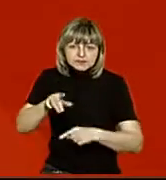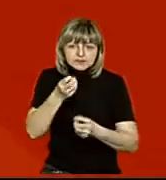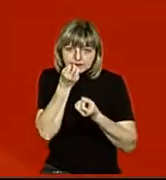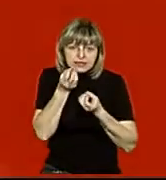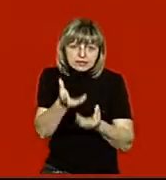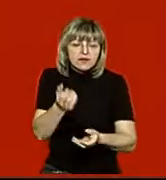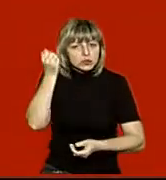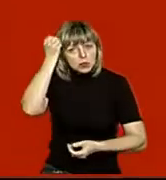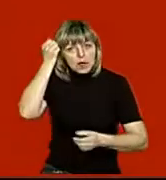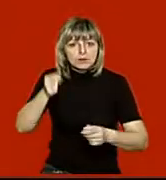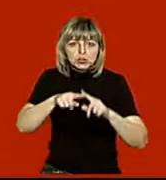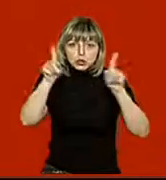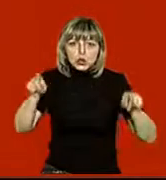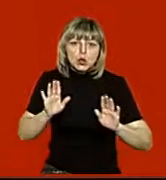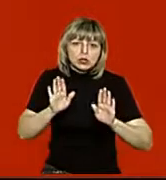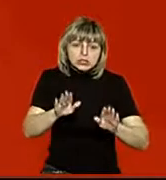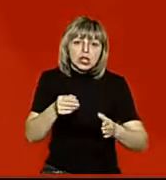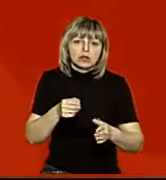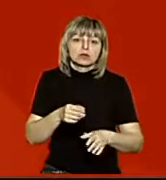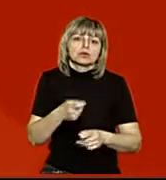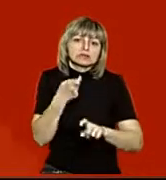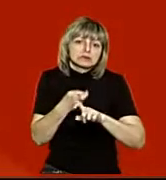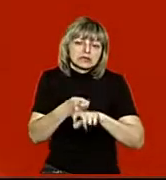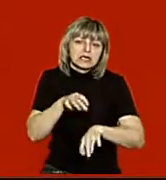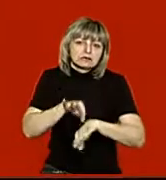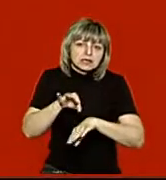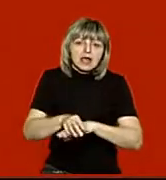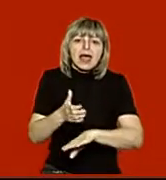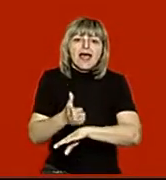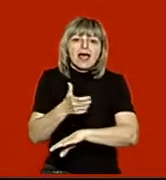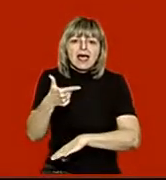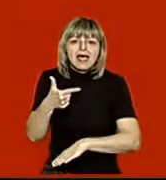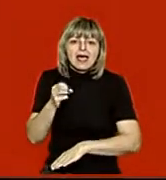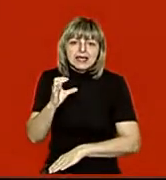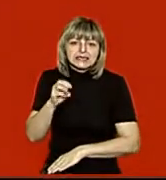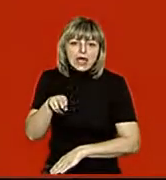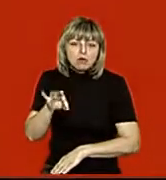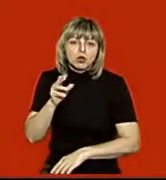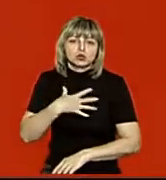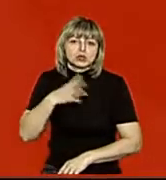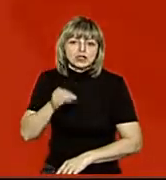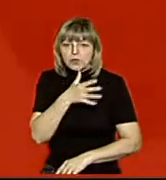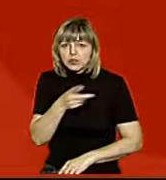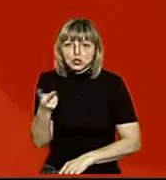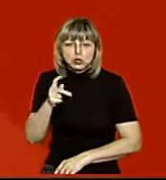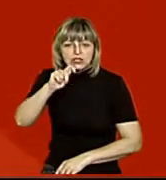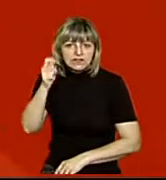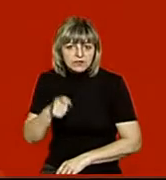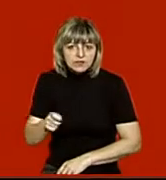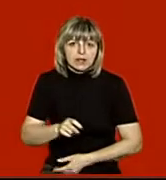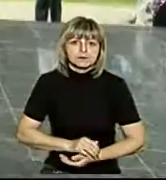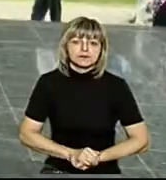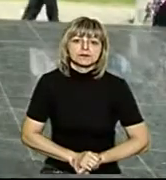квіти до пам'ятного знаку в'язням концтаборів гетто, гестапо, які загинули у роки Другої світової війни. Більше розповість Петро